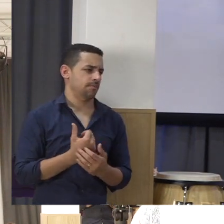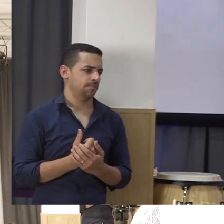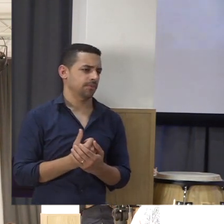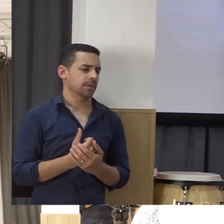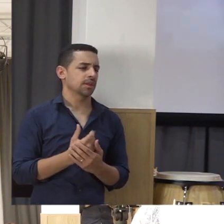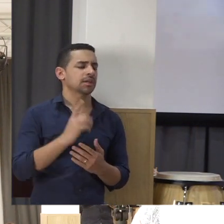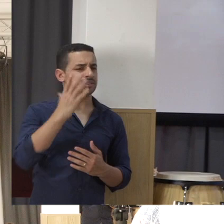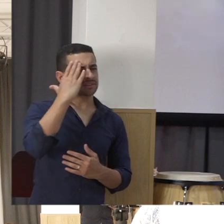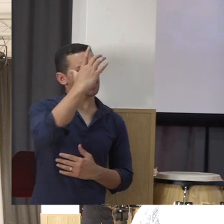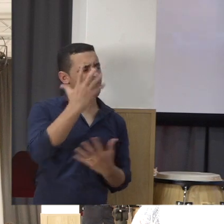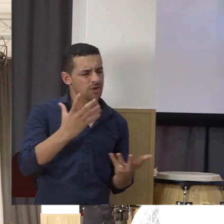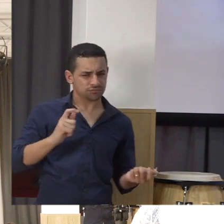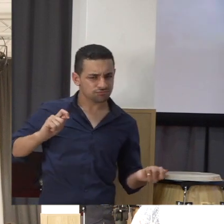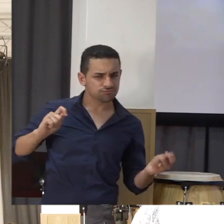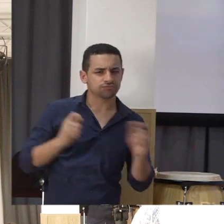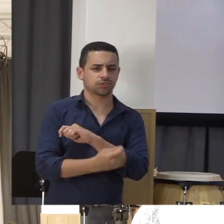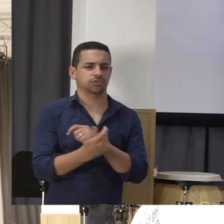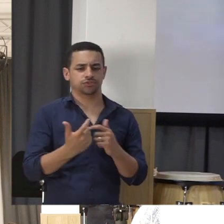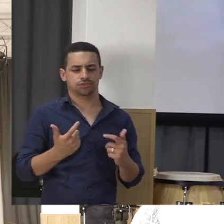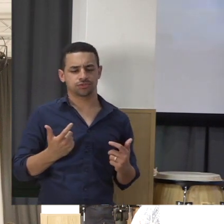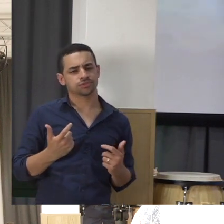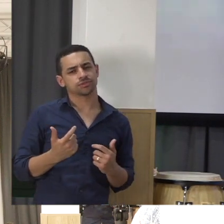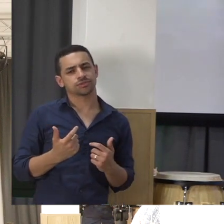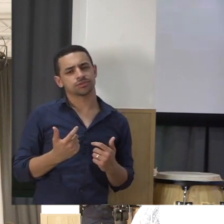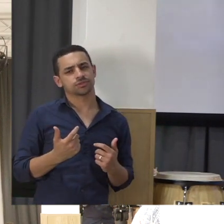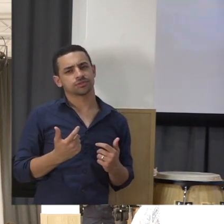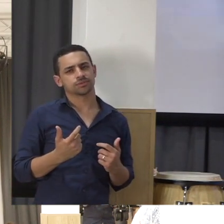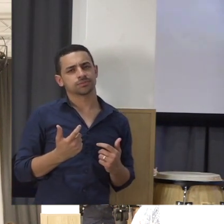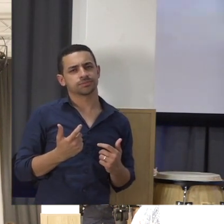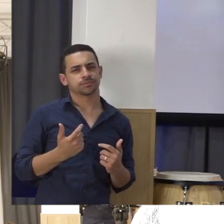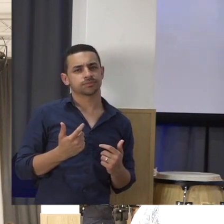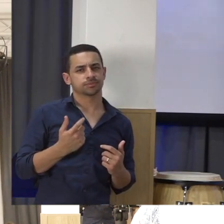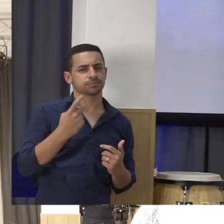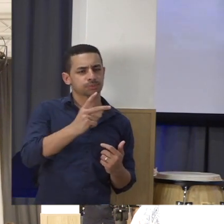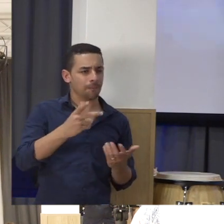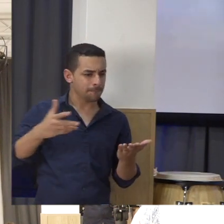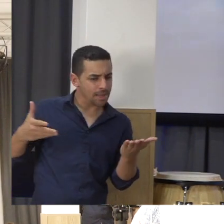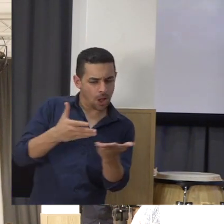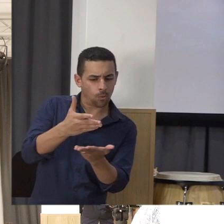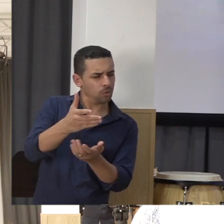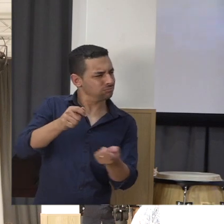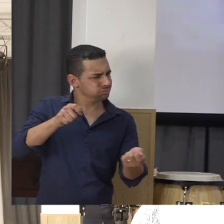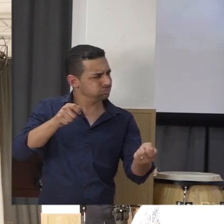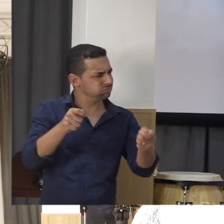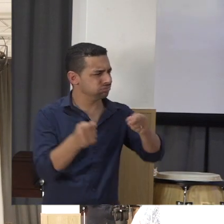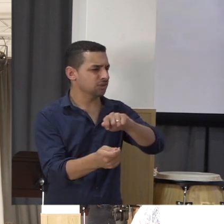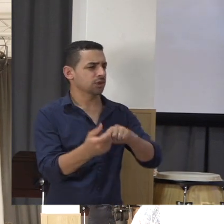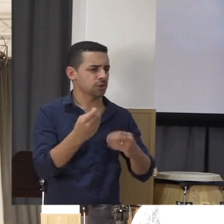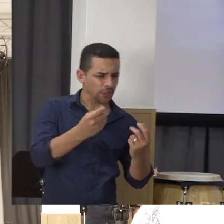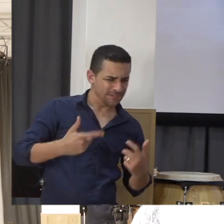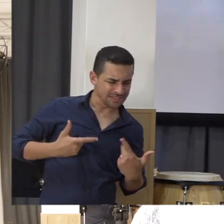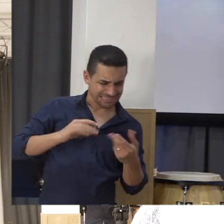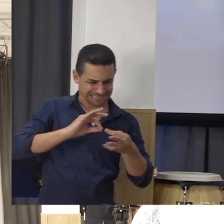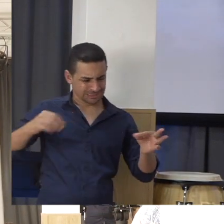Le Seigneur veut changer le cours, veut changer ton parcours pleinement en te donnant de vivre une